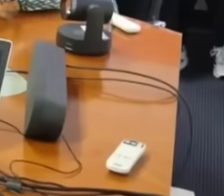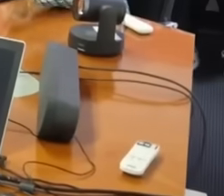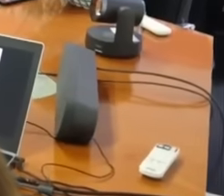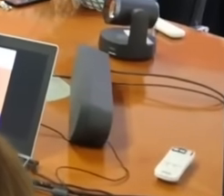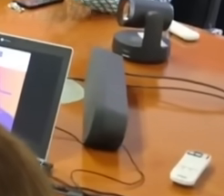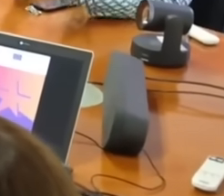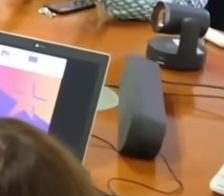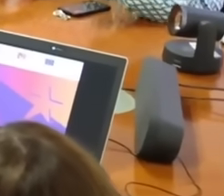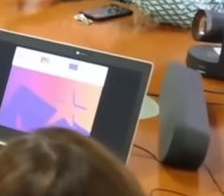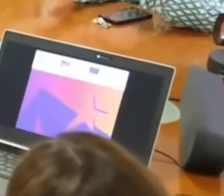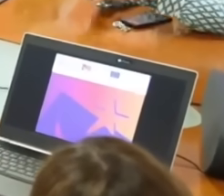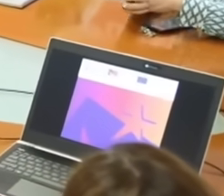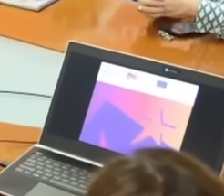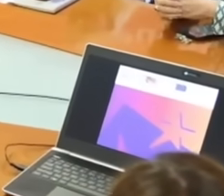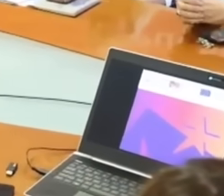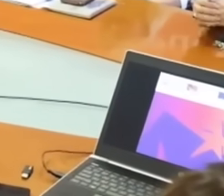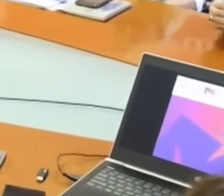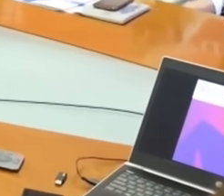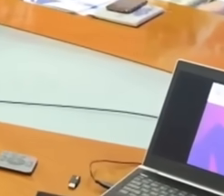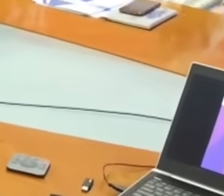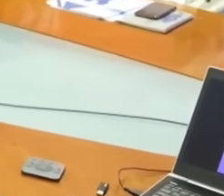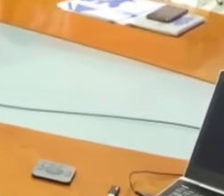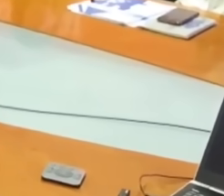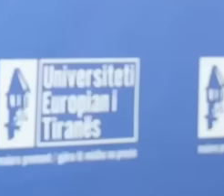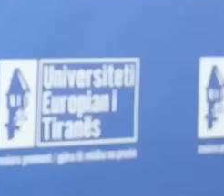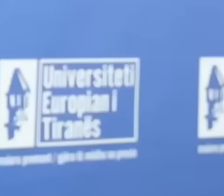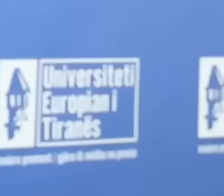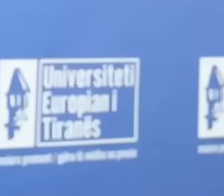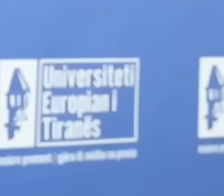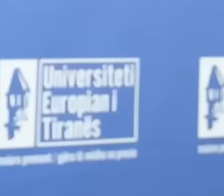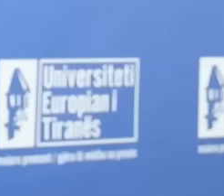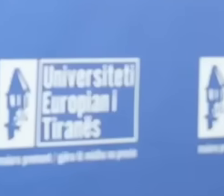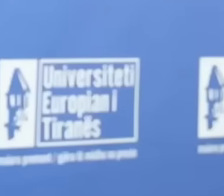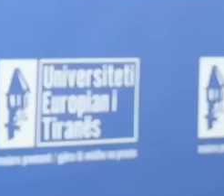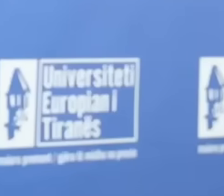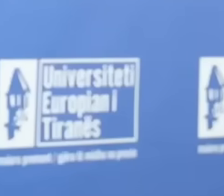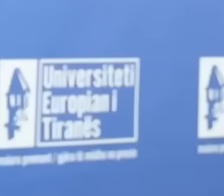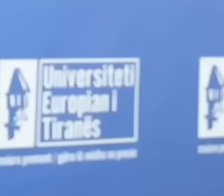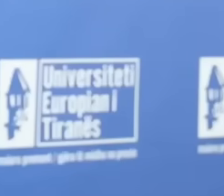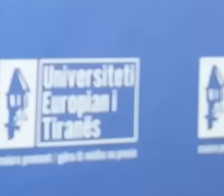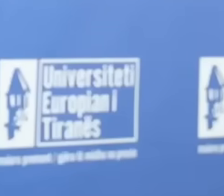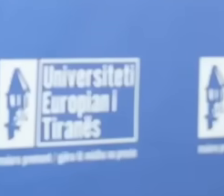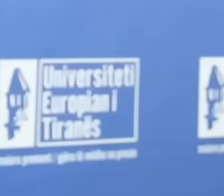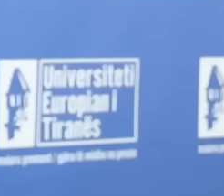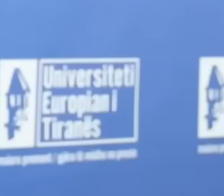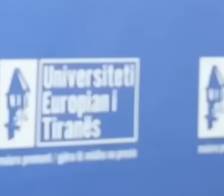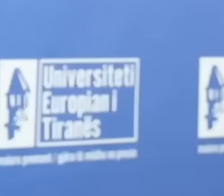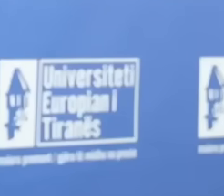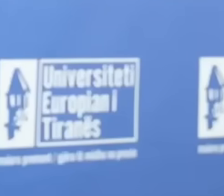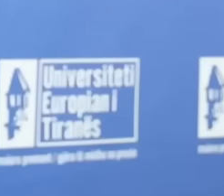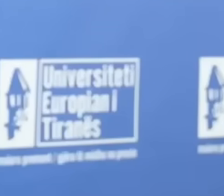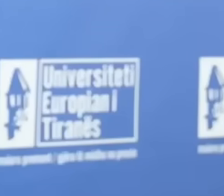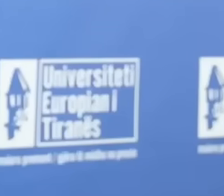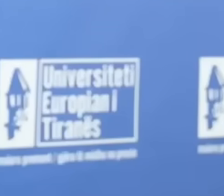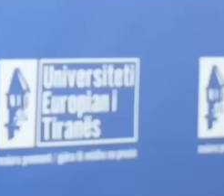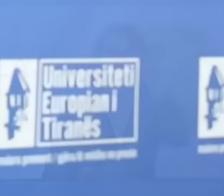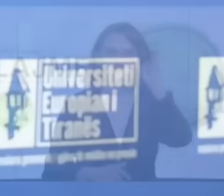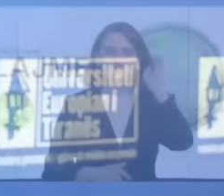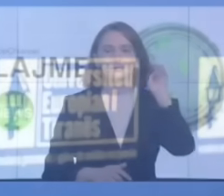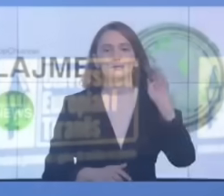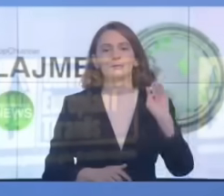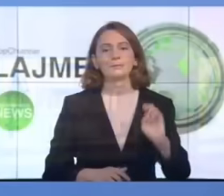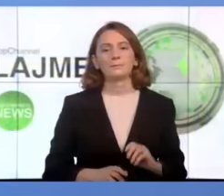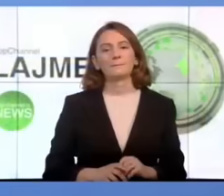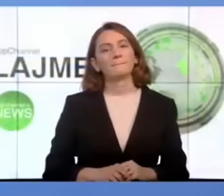e digitalizimit në profesionet e lidhura me këto fusha. Është në fakt një aktivitet i krijuar si perspektivë